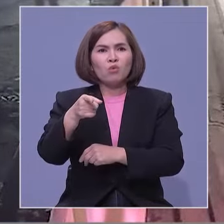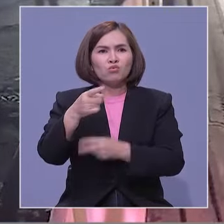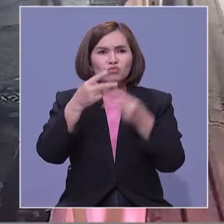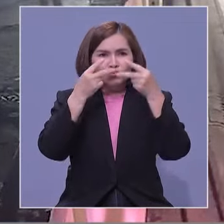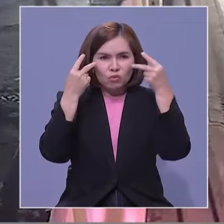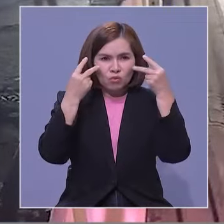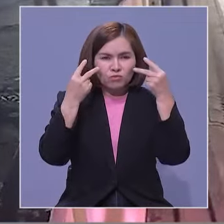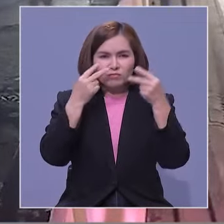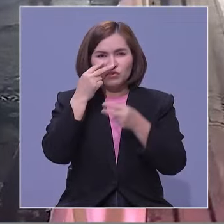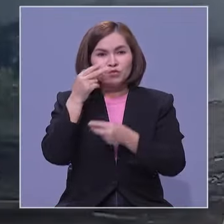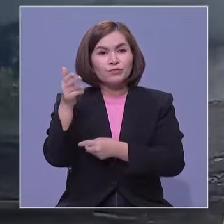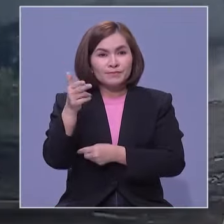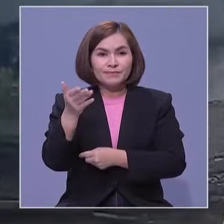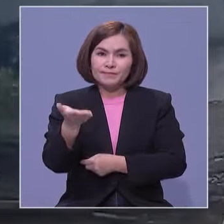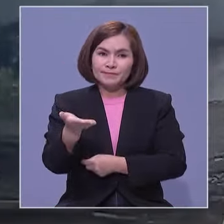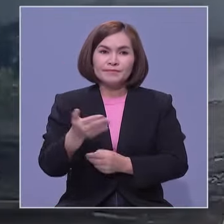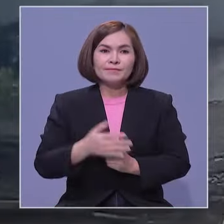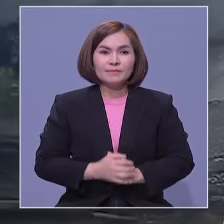ครับ